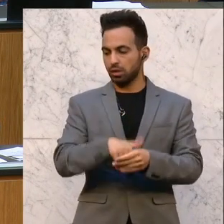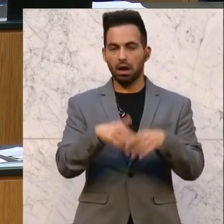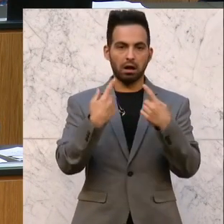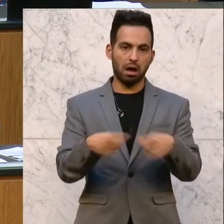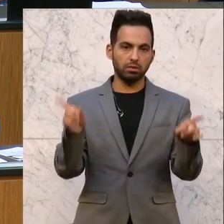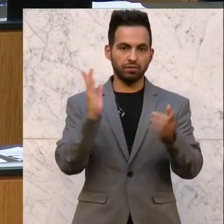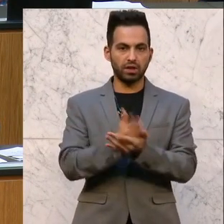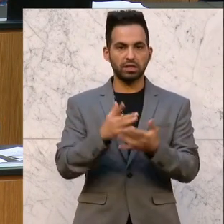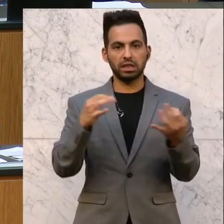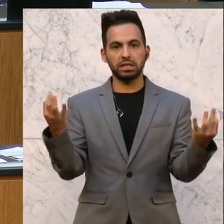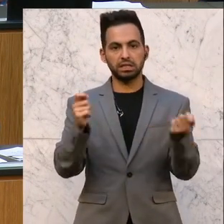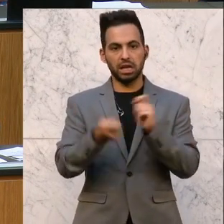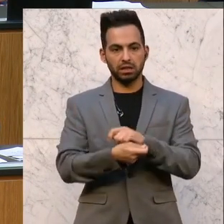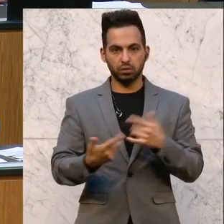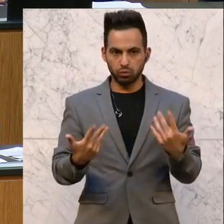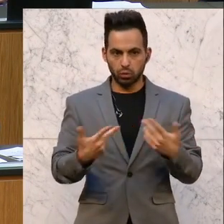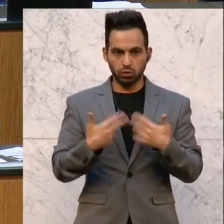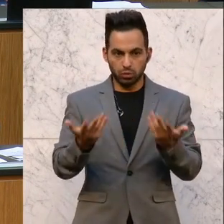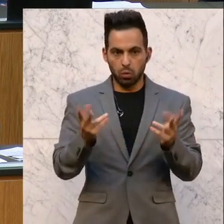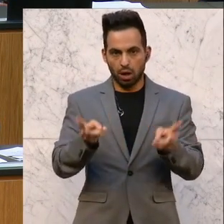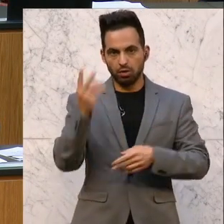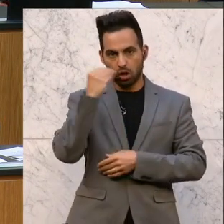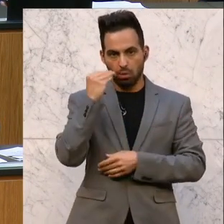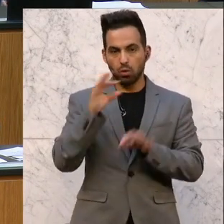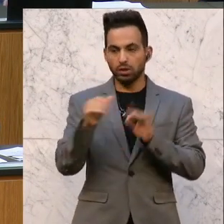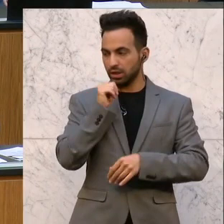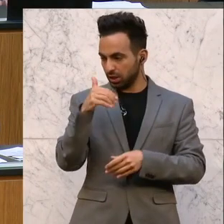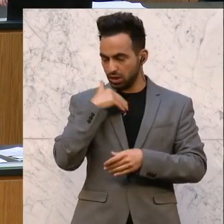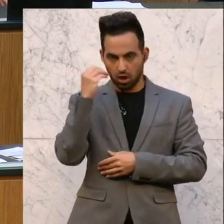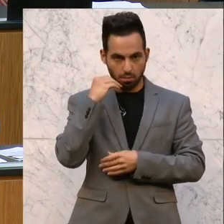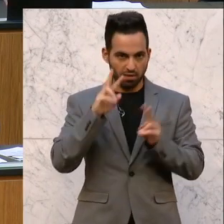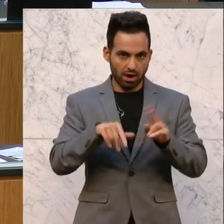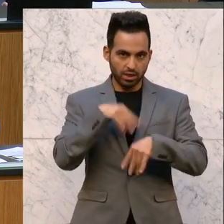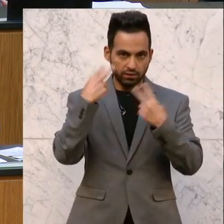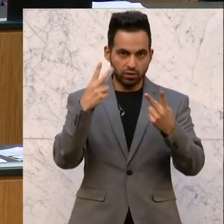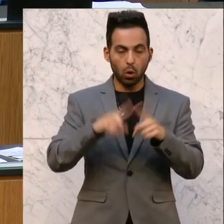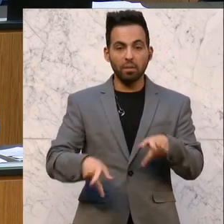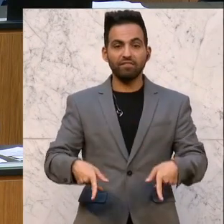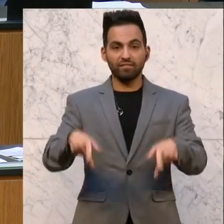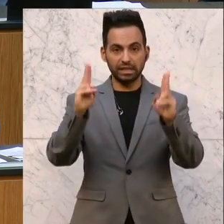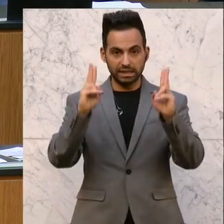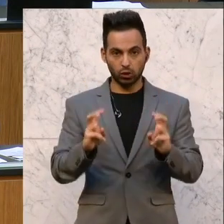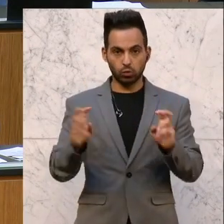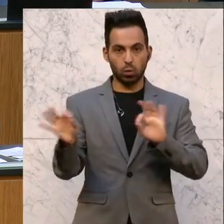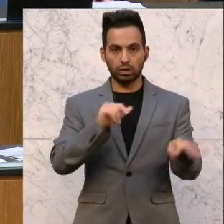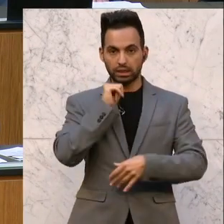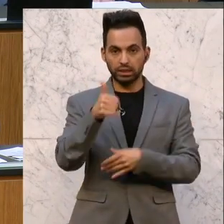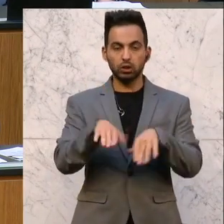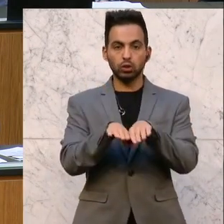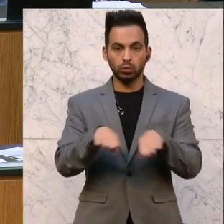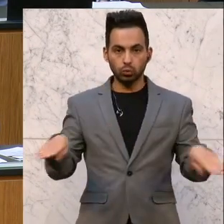weg es hat sich nichts geändert so das kann ich jetzt glauben oder nicht glauben es ist ja relativ irrelevant ob sie fristsätze ist oder nicht es geht um die